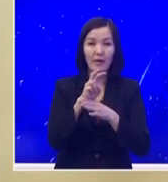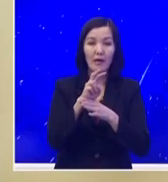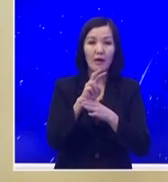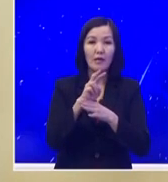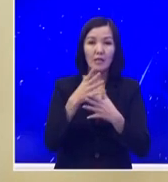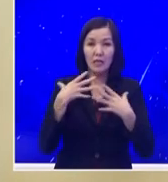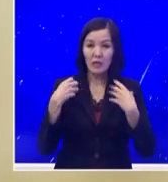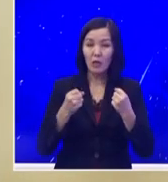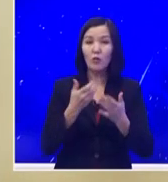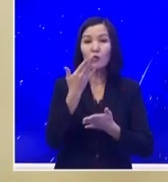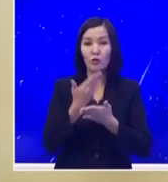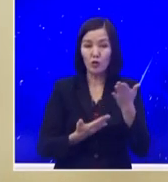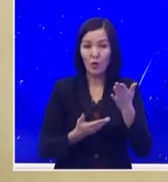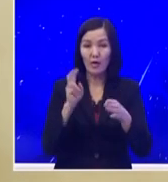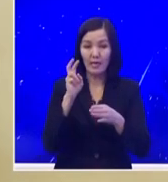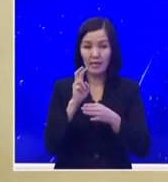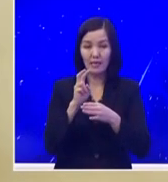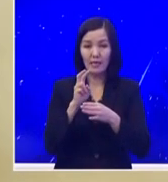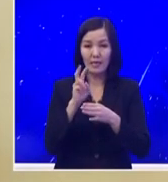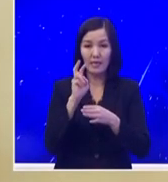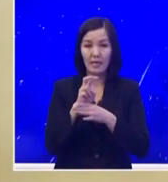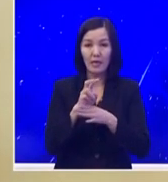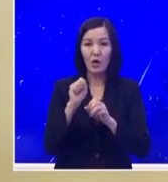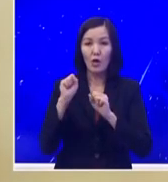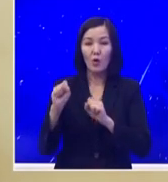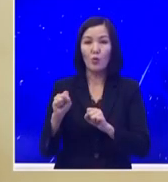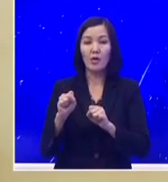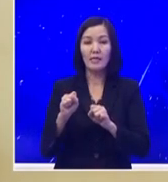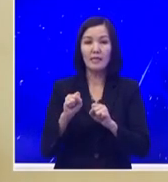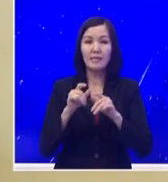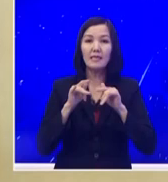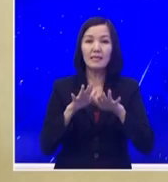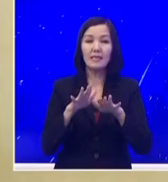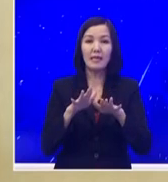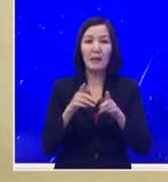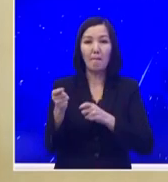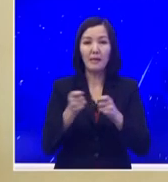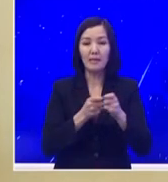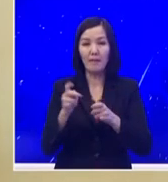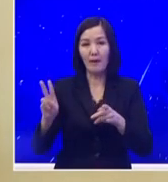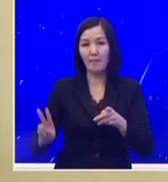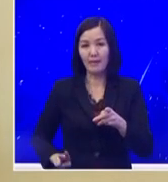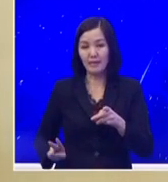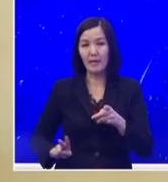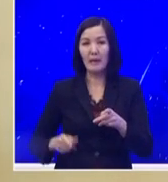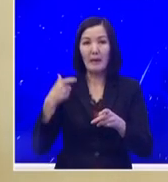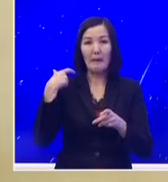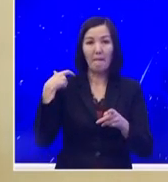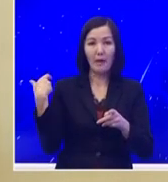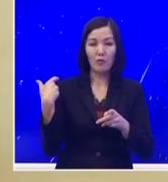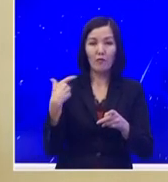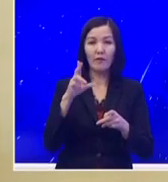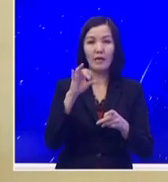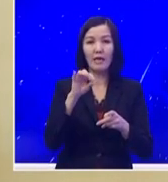жағдайын білуге келдік. Қорғаныс істер жөніндегі басқарма бастығы полковник